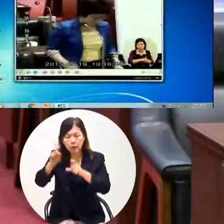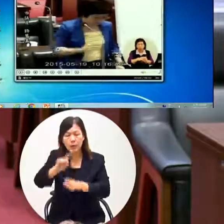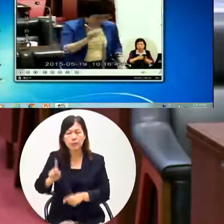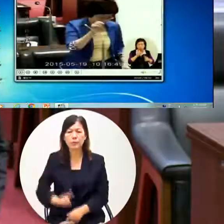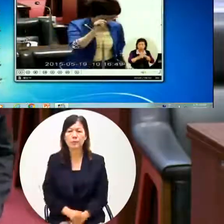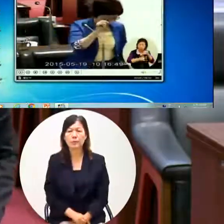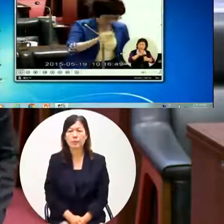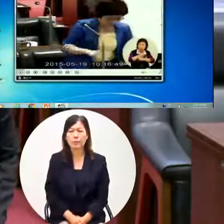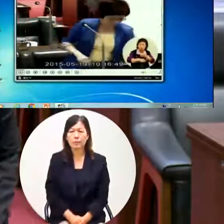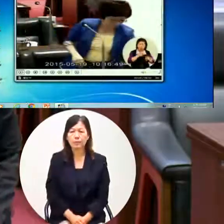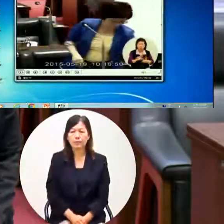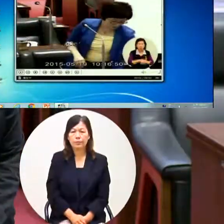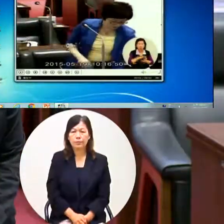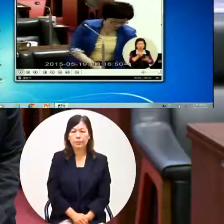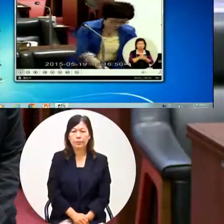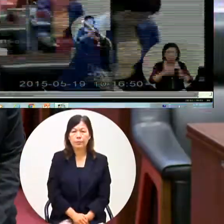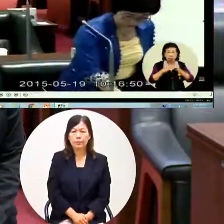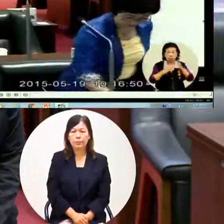市长回答，